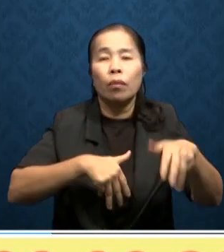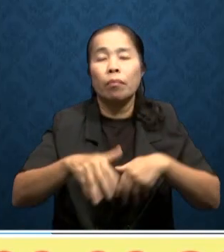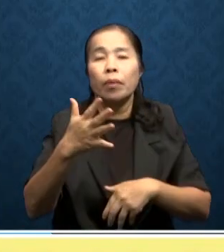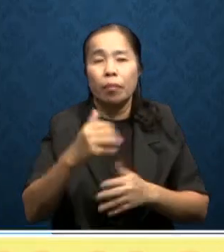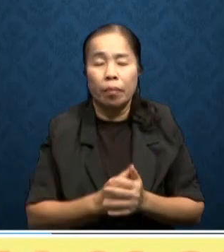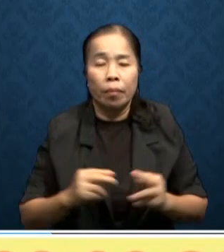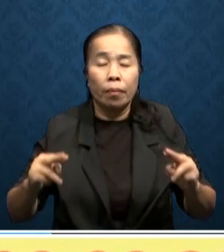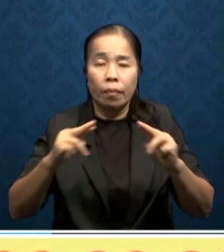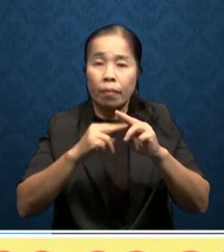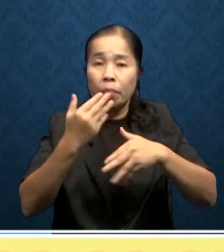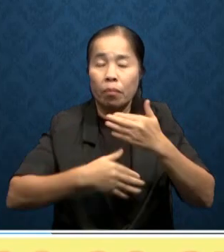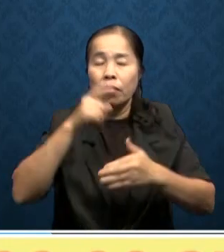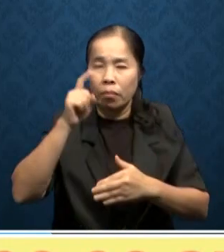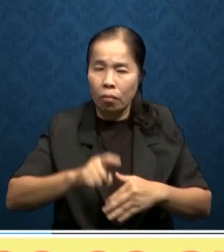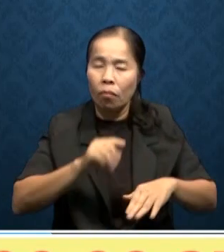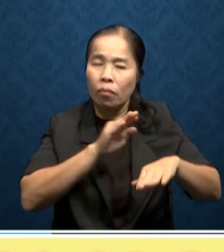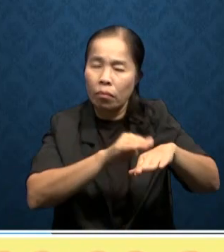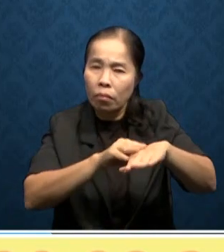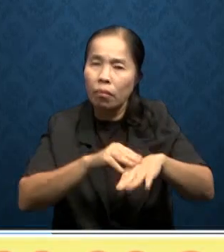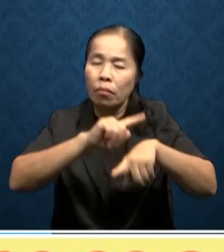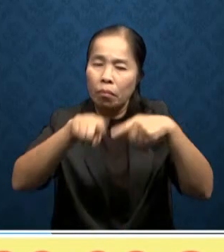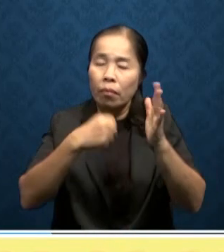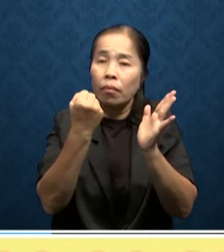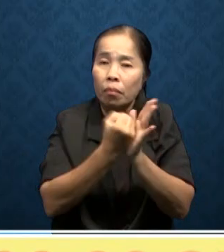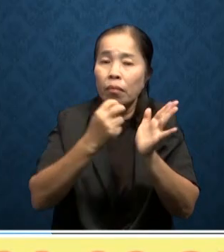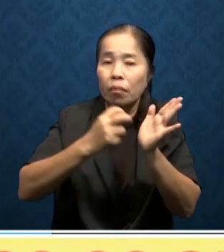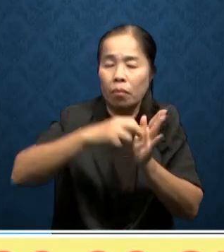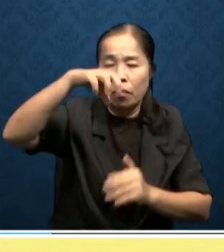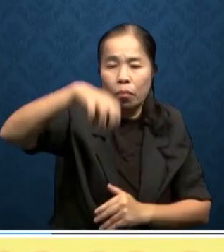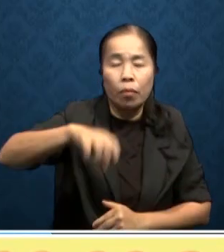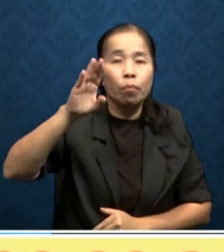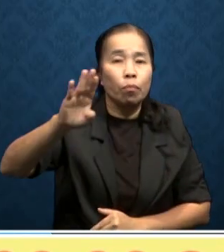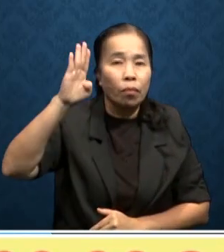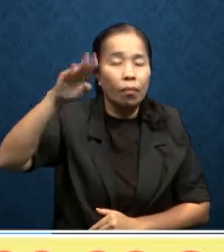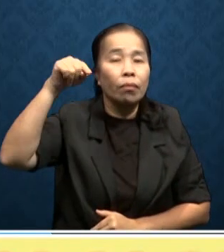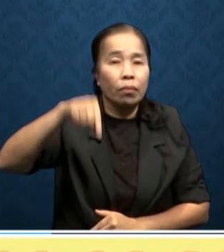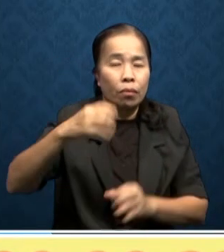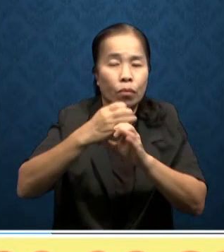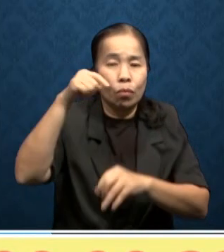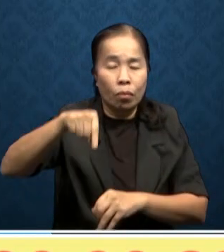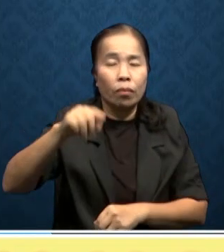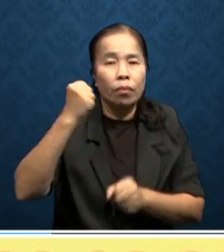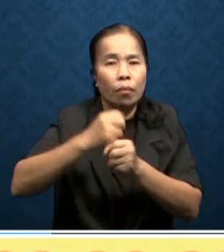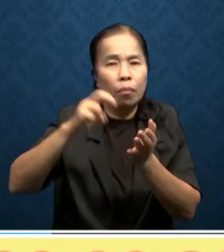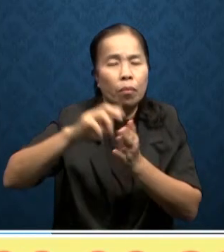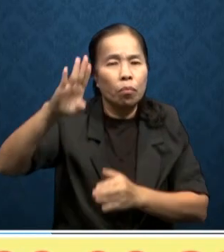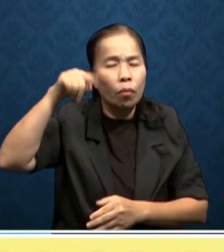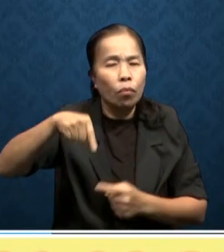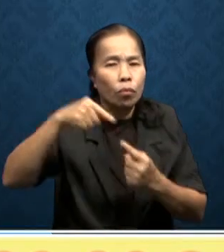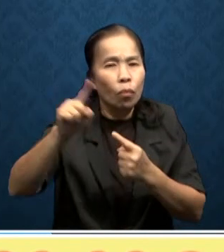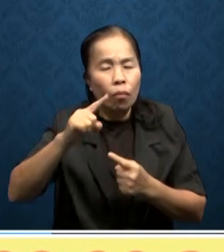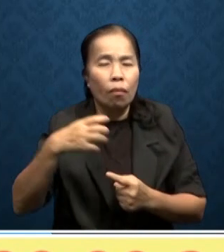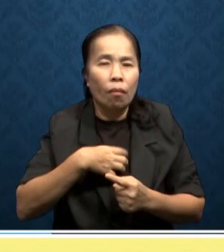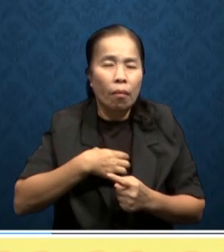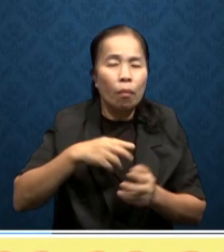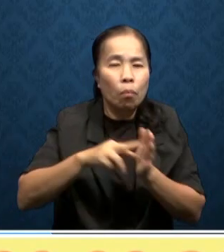ส่งภาณิสต้องไปติดตามวาารจบทธิมยิติบ presupURที่ เป็ Fr. ศ. ศ. จกั้เป็น การ จด เสีนเพื่อหลบ เลี่ย